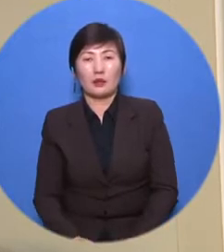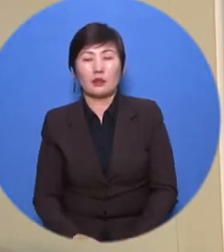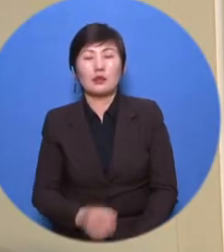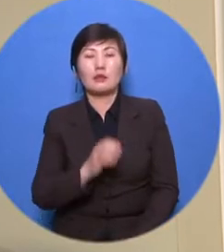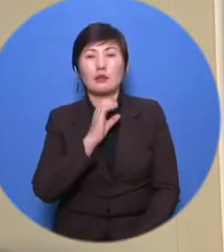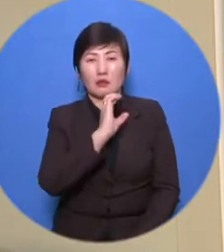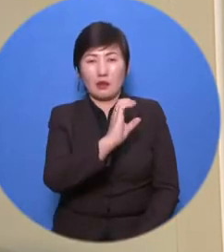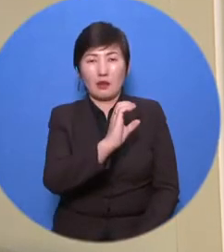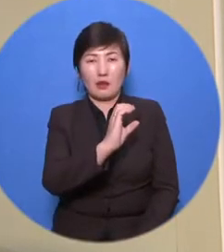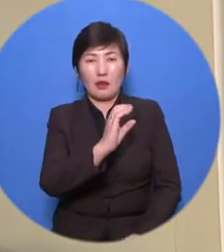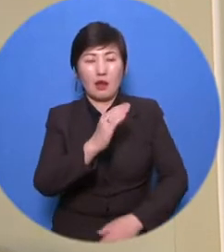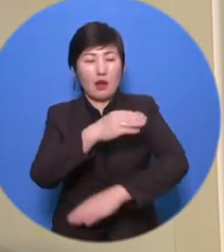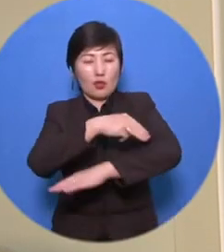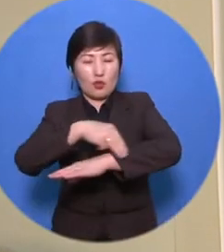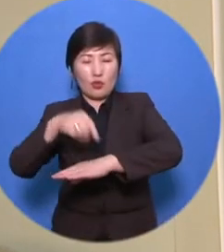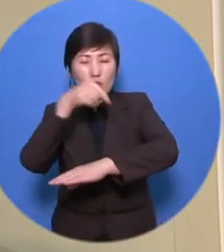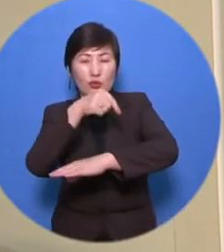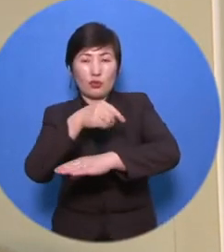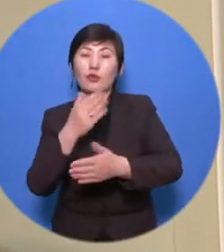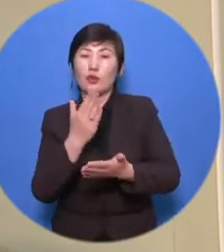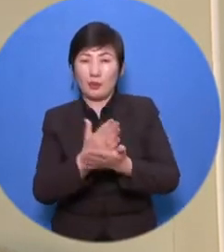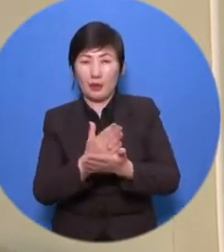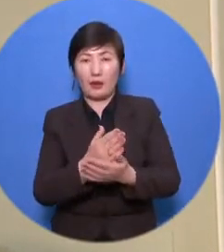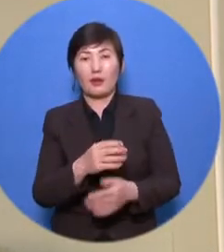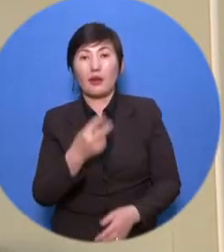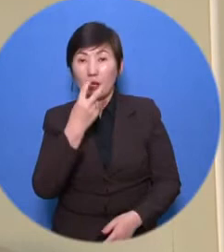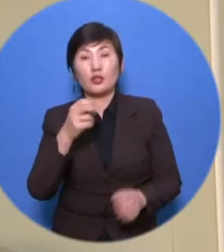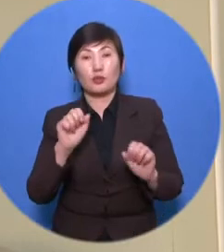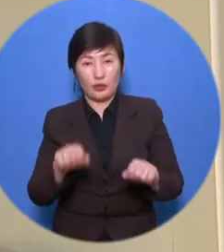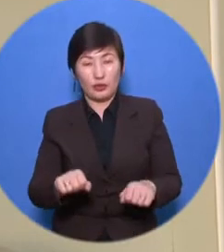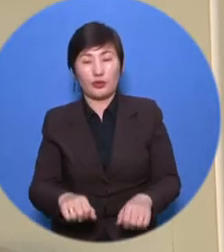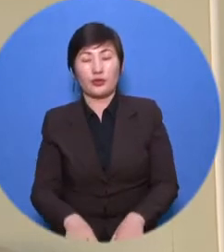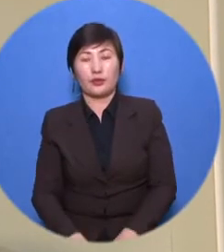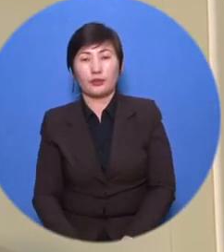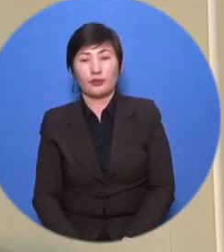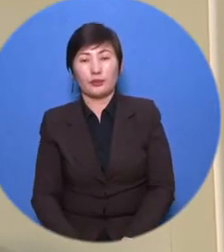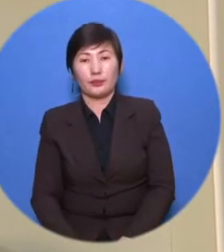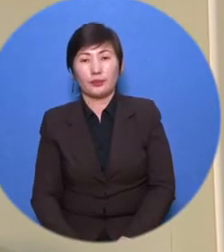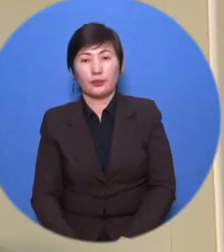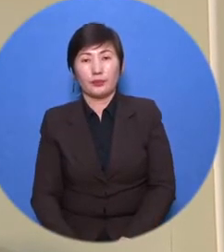маань өгдсөн шулуун дээр оршино гэдгийг харж болдгоо.